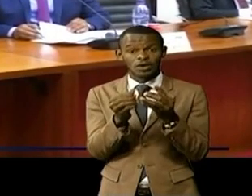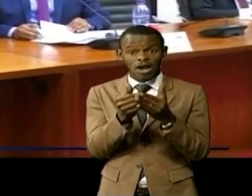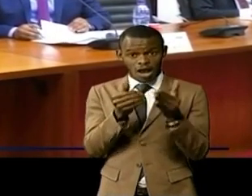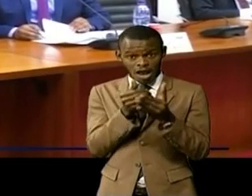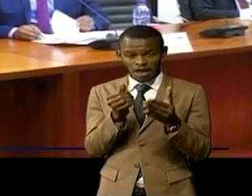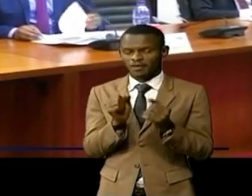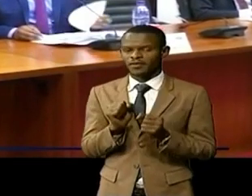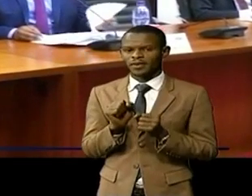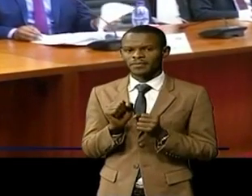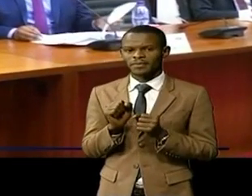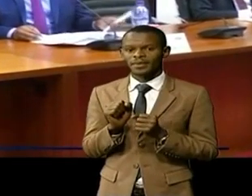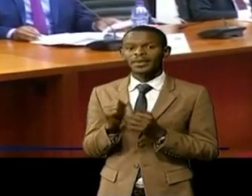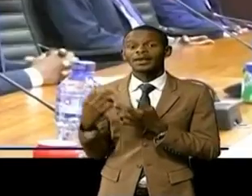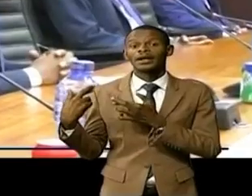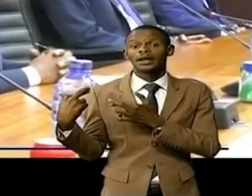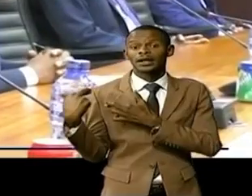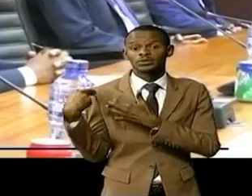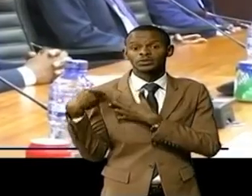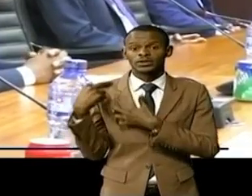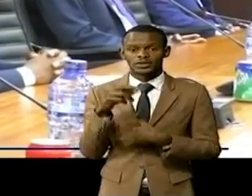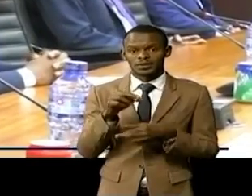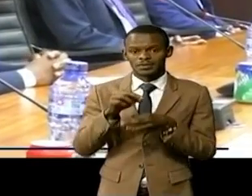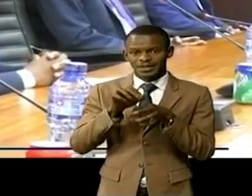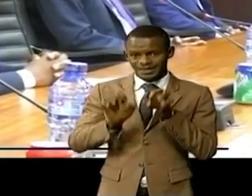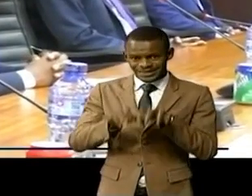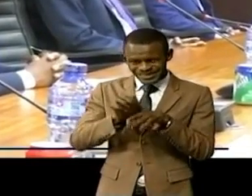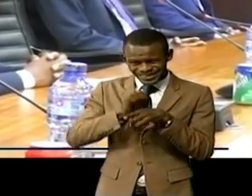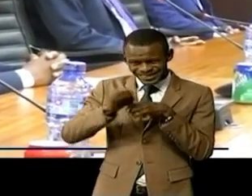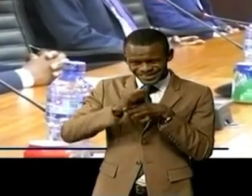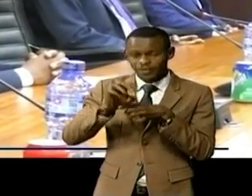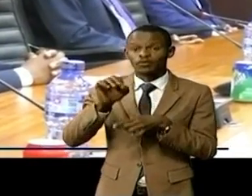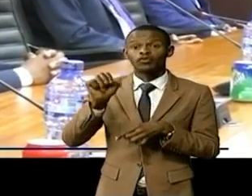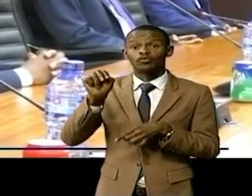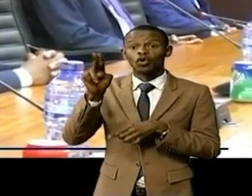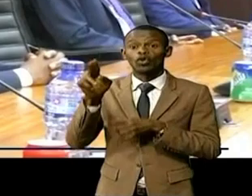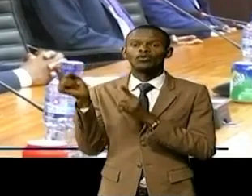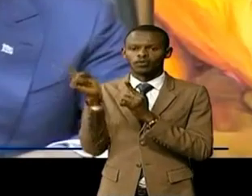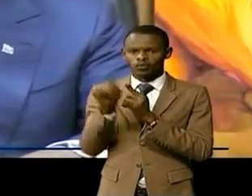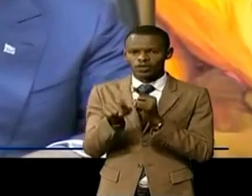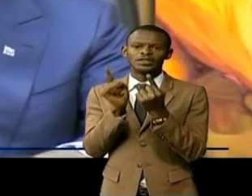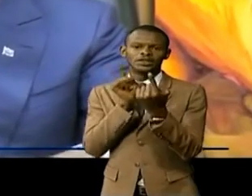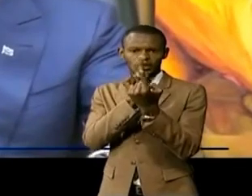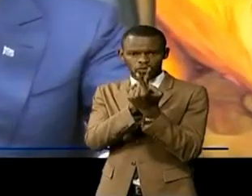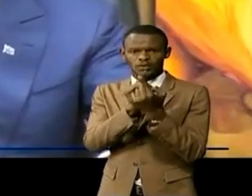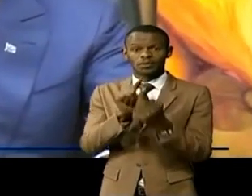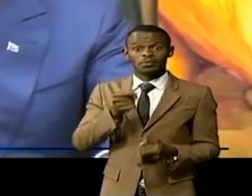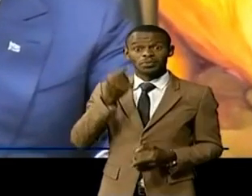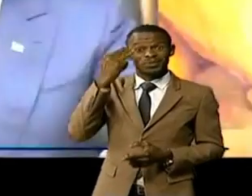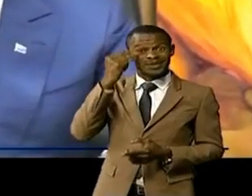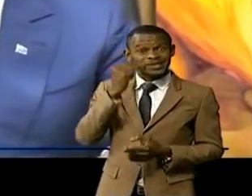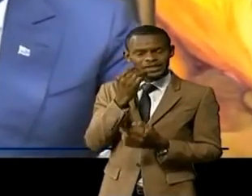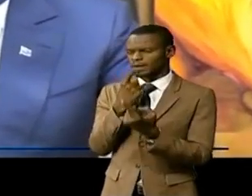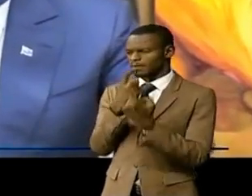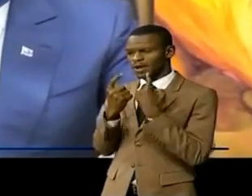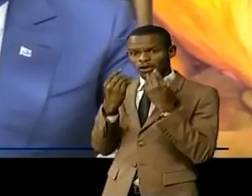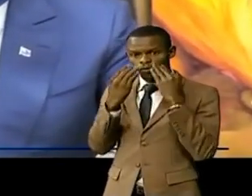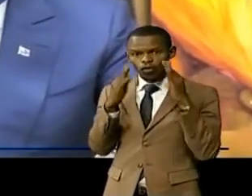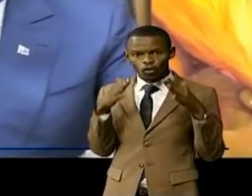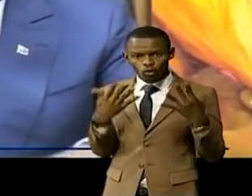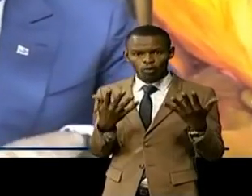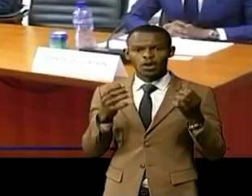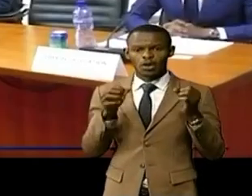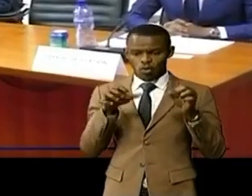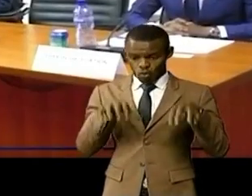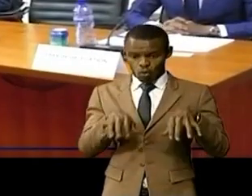République démocratique du Congo est au centre de la production des voitures électriques qui devront être mises sur les marchés d'ici 2025. Et est